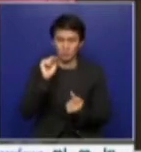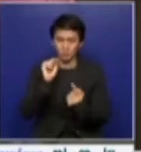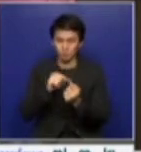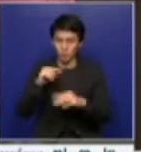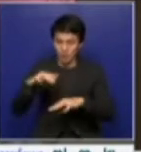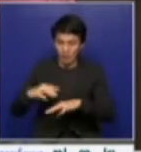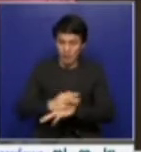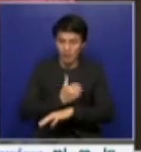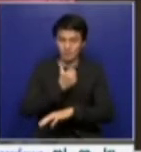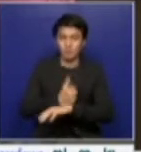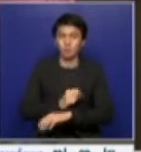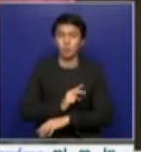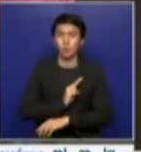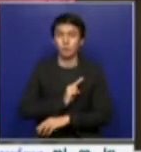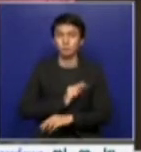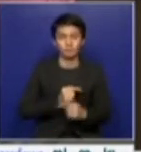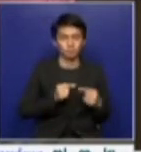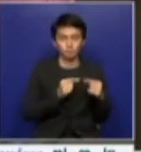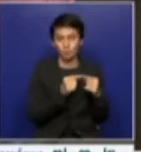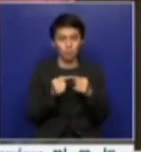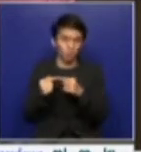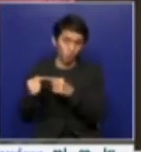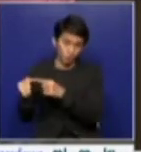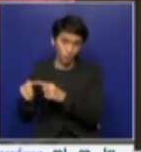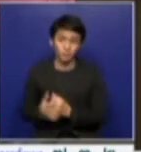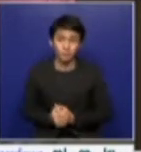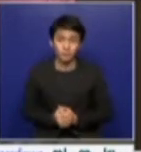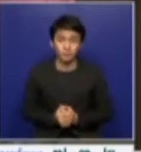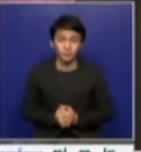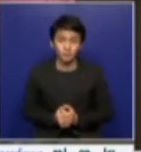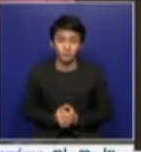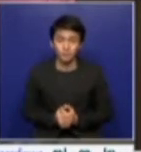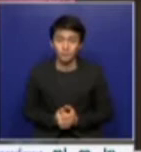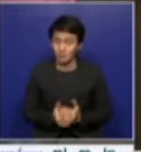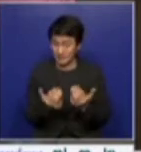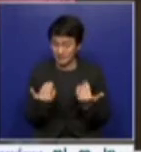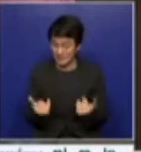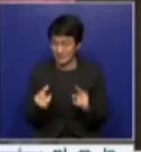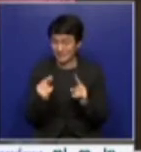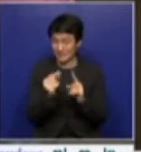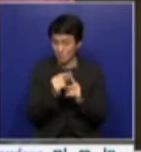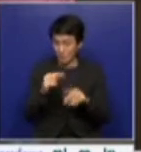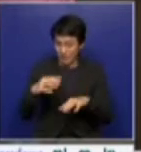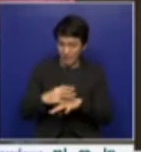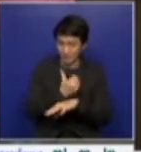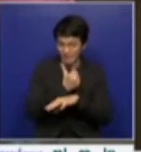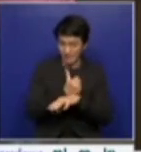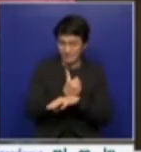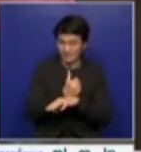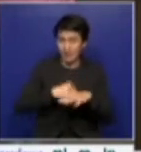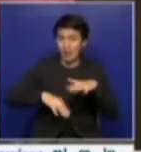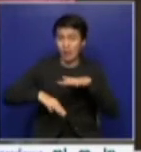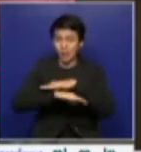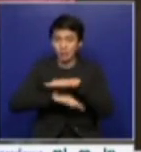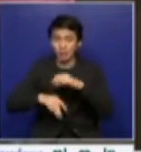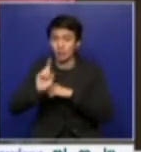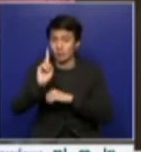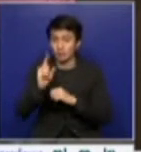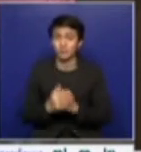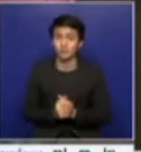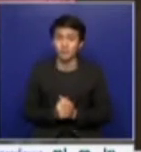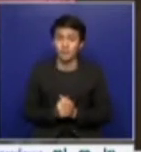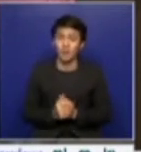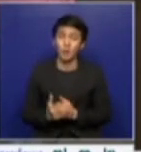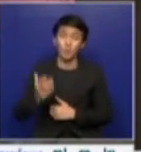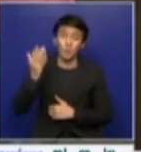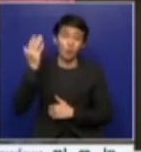อำนาจของตัวเองต่อสิ่งที่ยืนยันคำนี้ก็คือว่าเมื่อครั้งที่ท่านเป็น